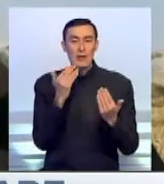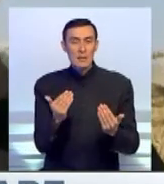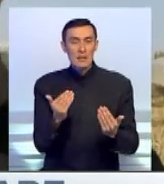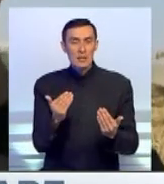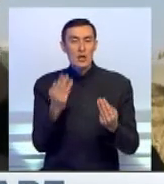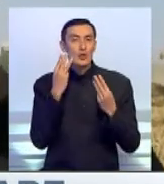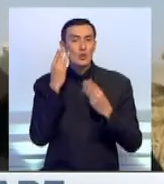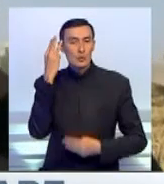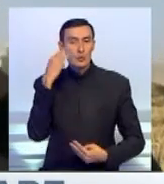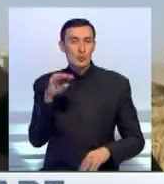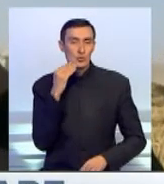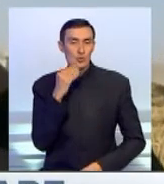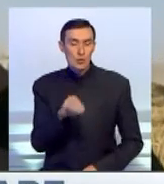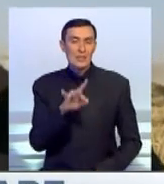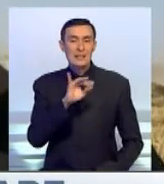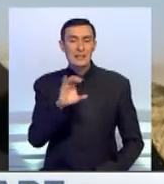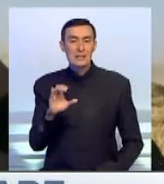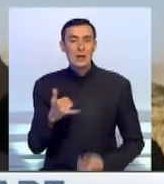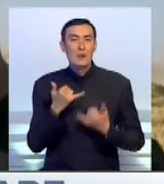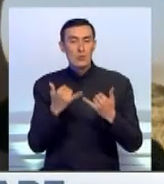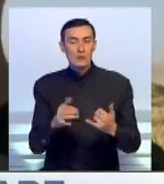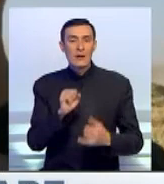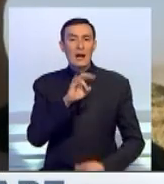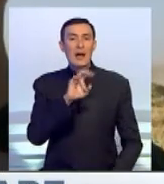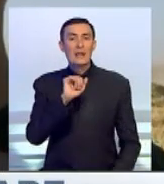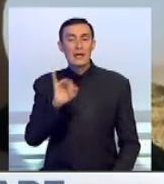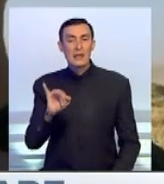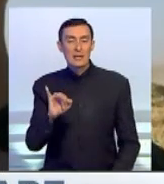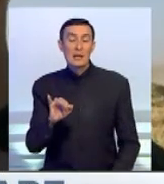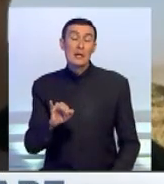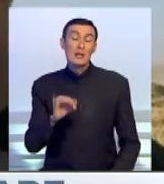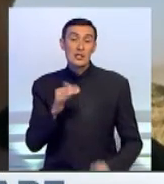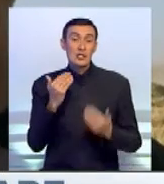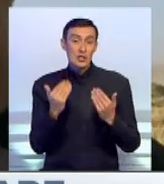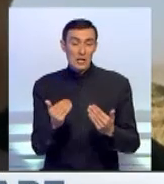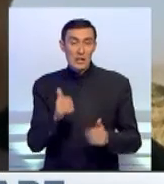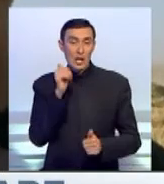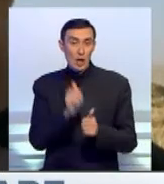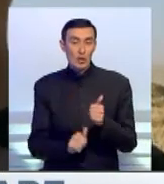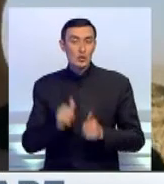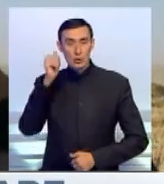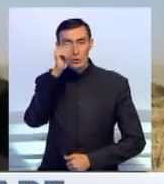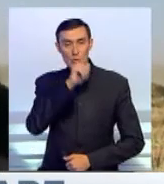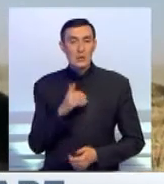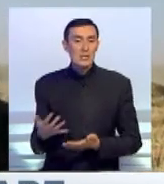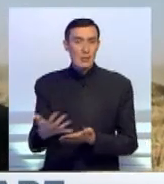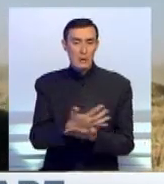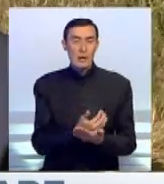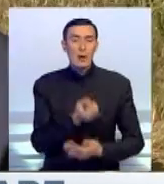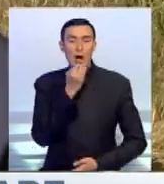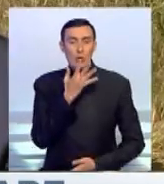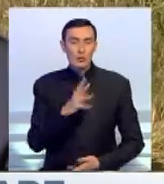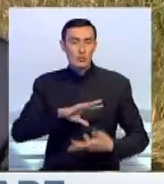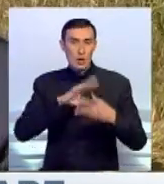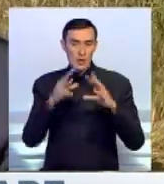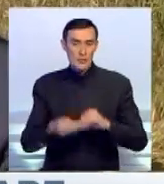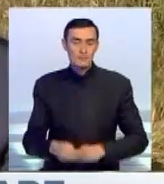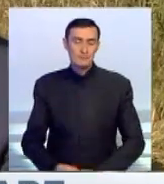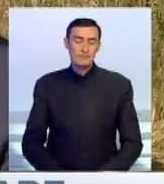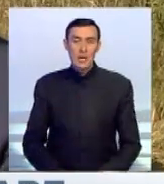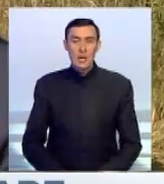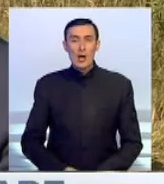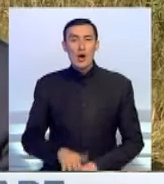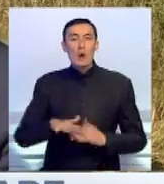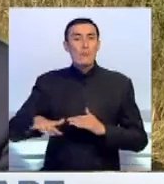сорта риса. Последние годы предпочтение отдаем сорту Анаид. Мы его районировали, и сейчас из года в год получаем хороший урожай.